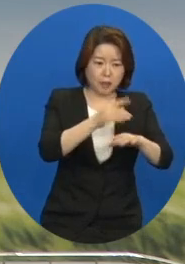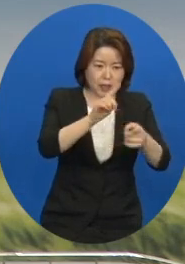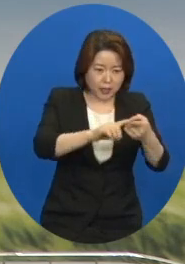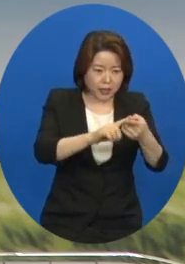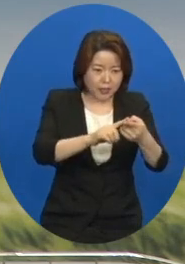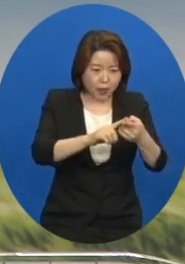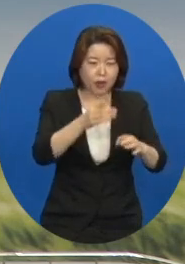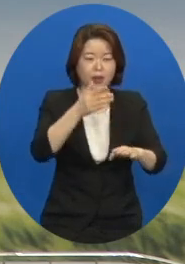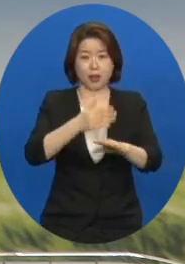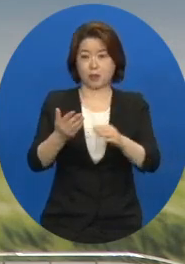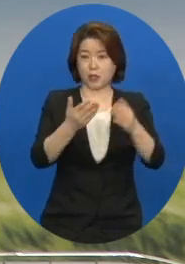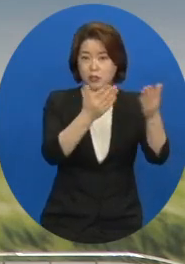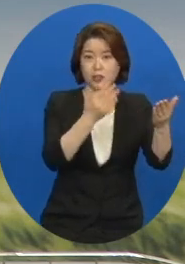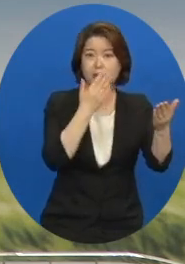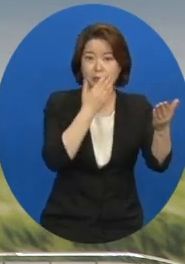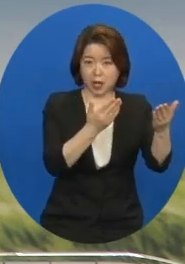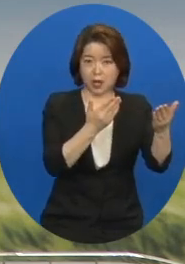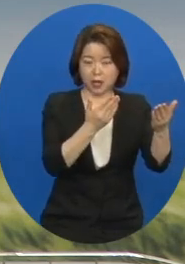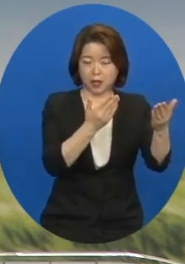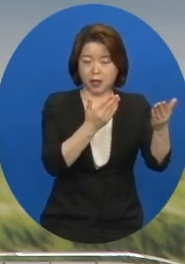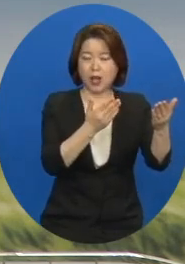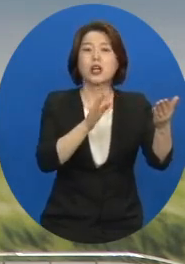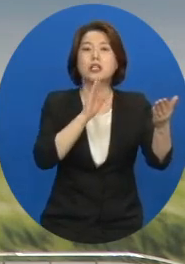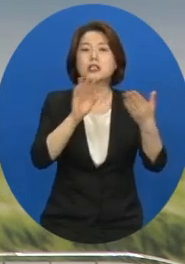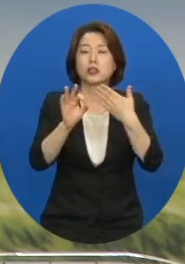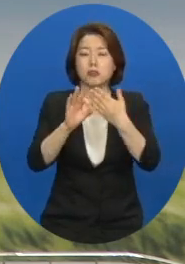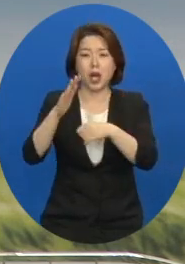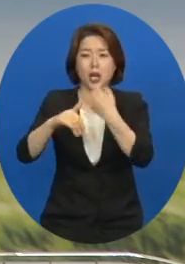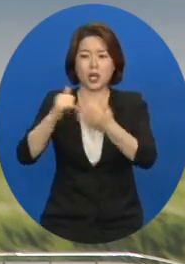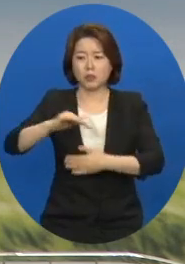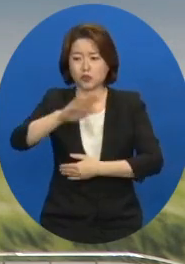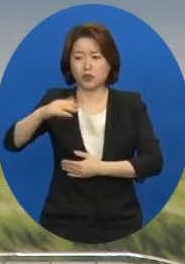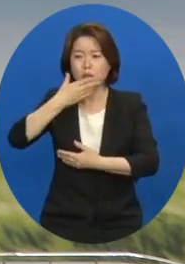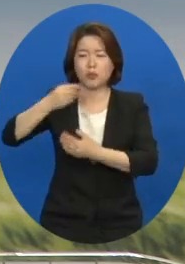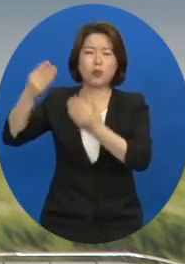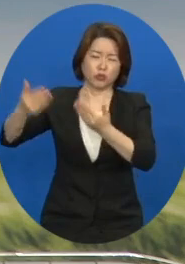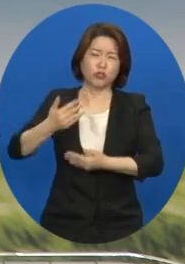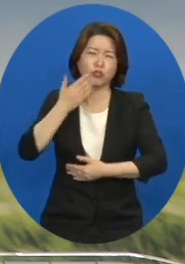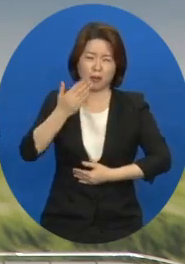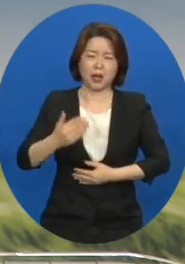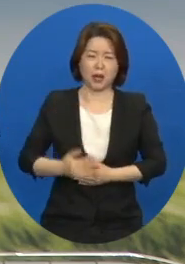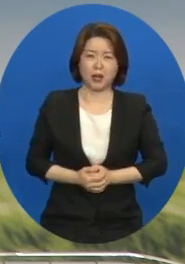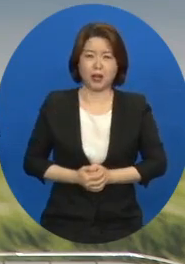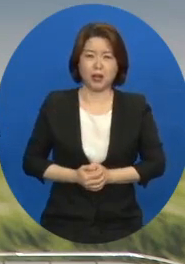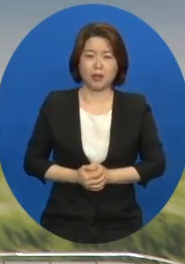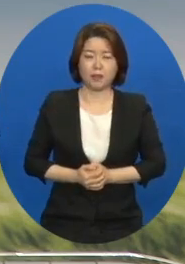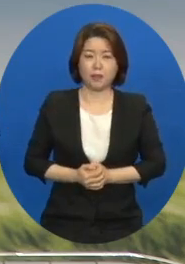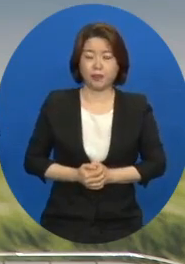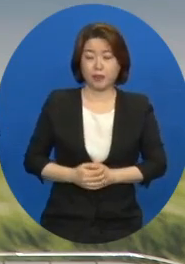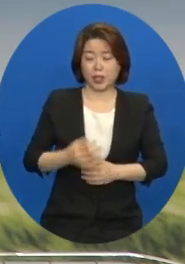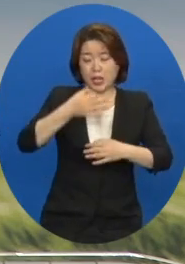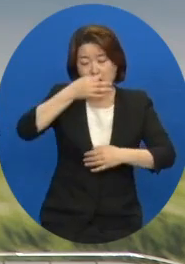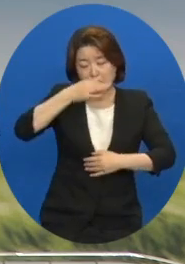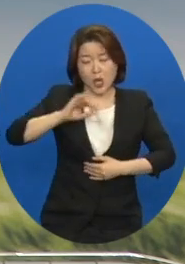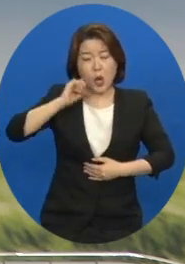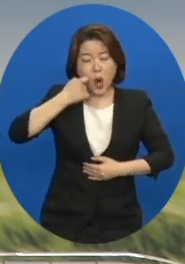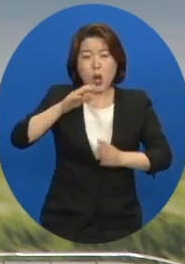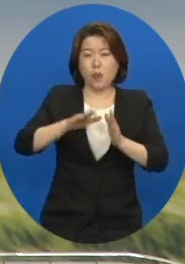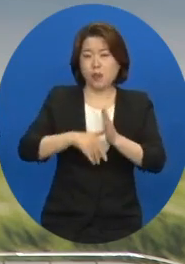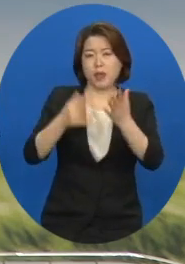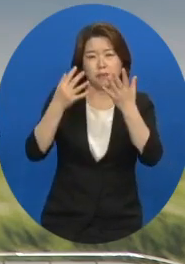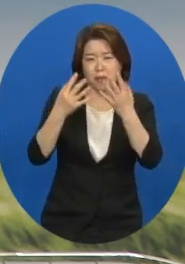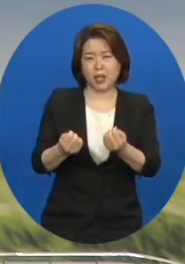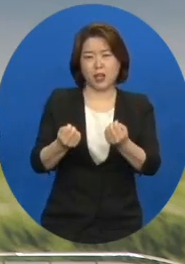알아야 하나님께서 우리에게 복을 주실 수 있기 때문인 겁니다. 힘들고 어려운 때가 많은데요.